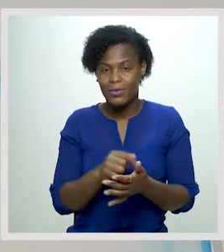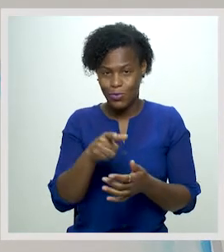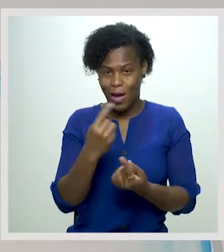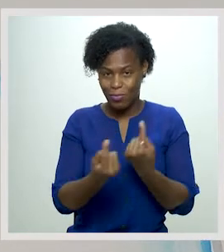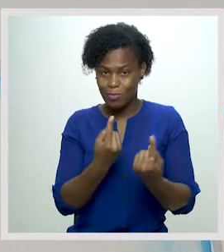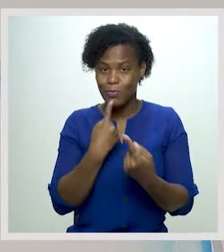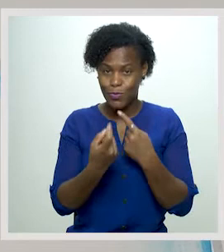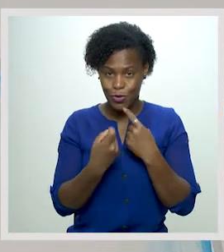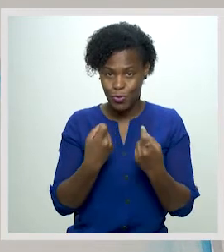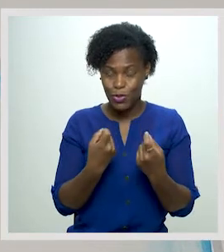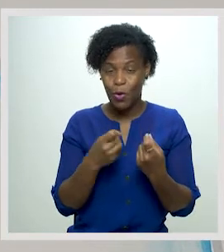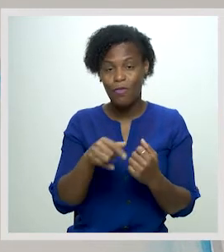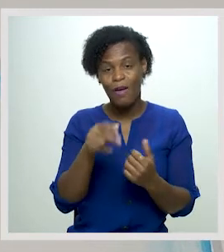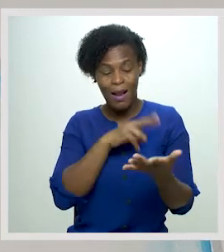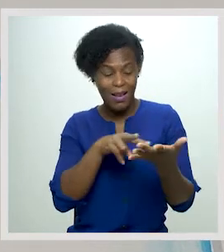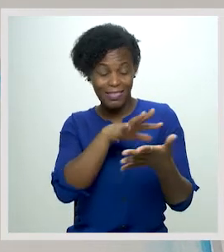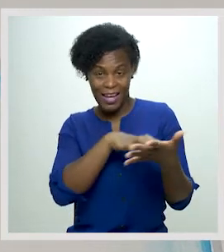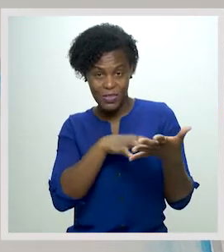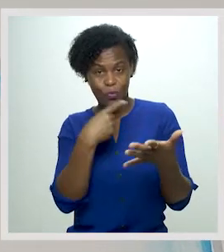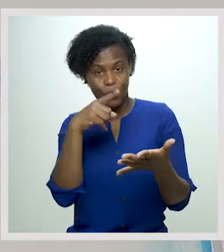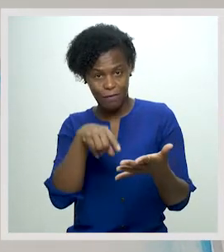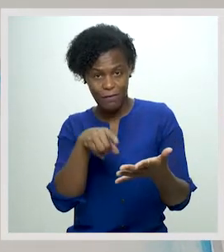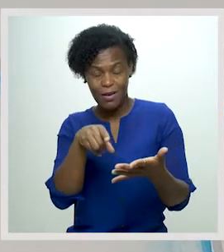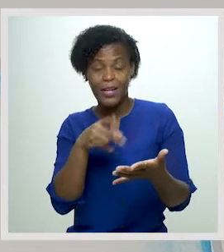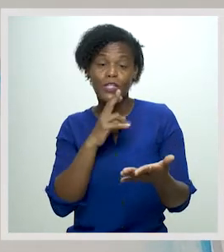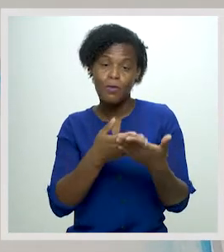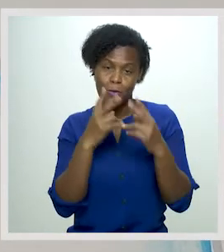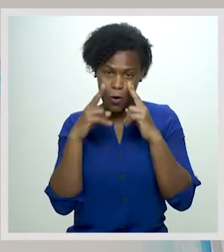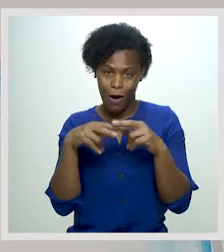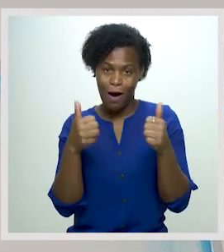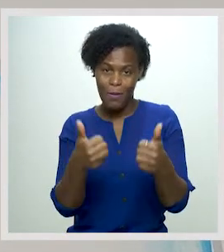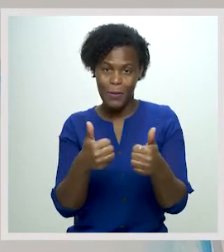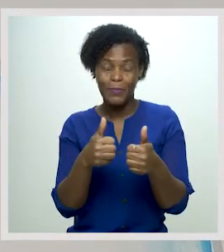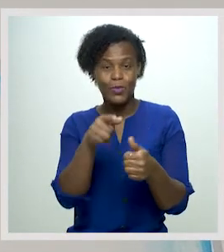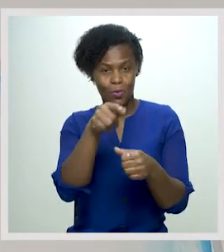Tu vas relire les textes et tu vas trouver les bonnes réponses. À toi de travailler.